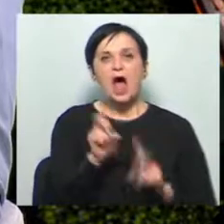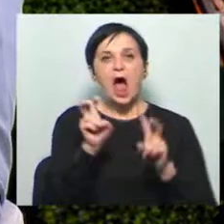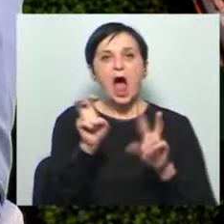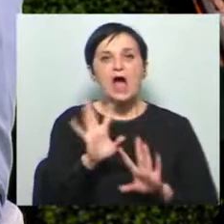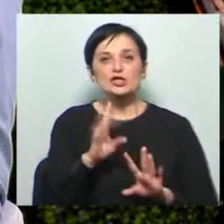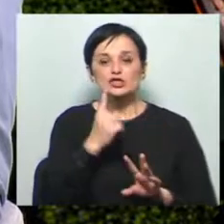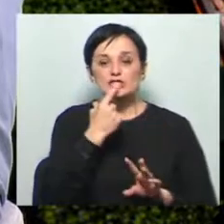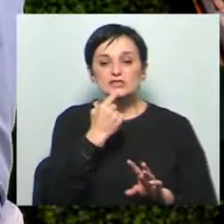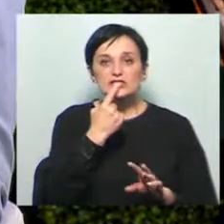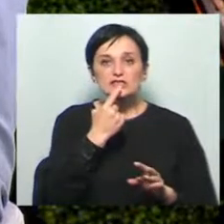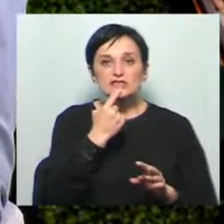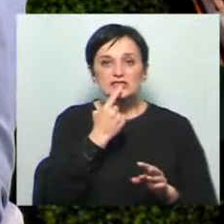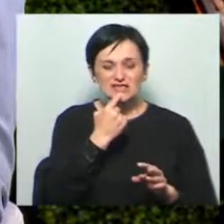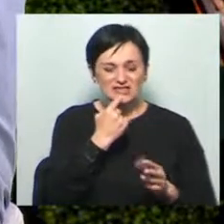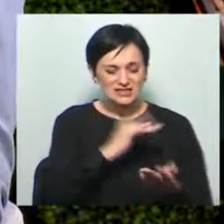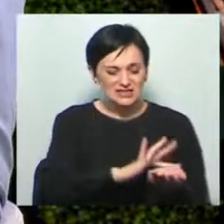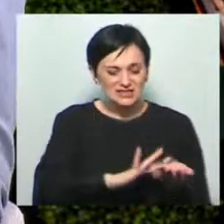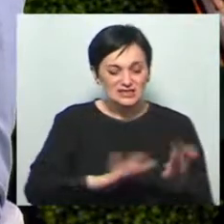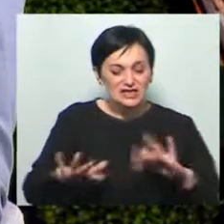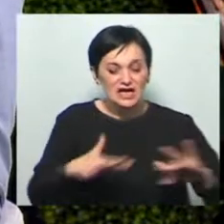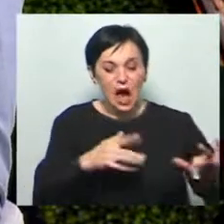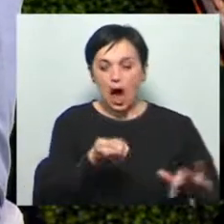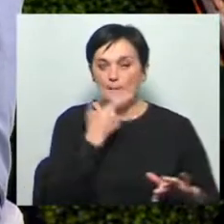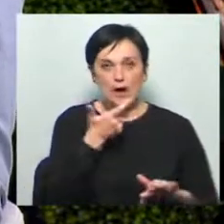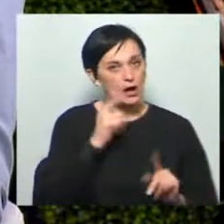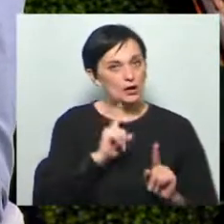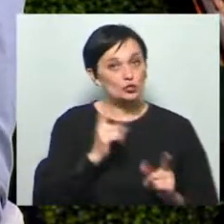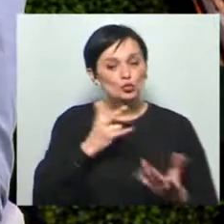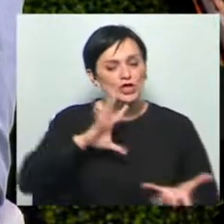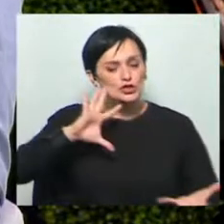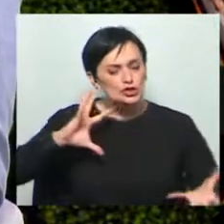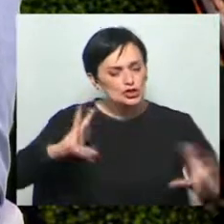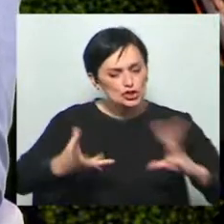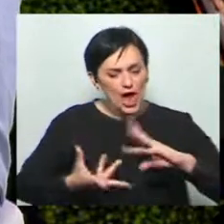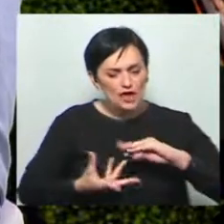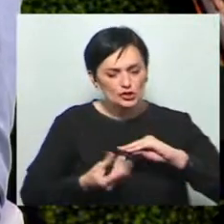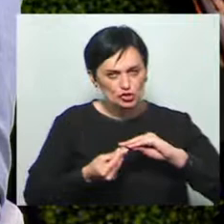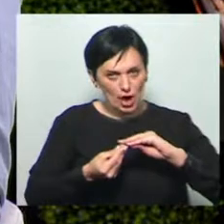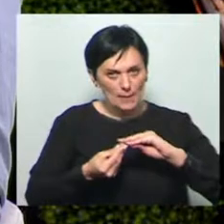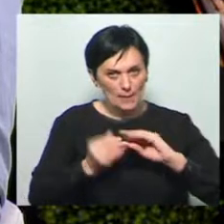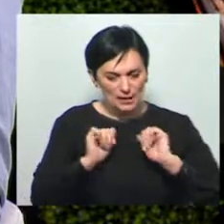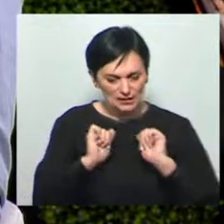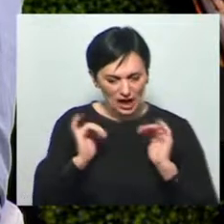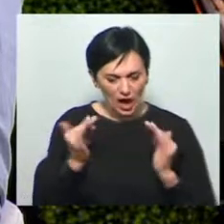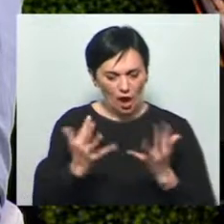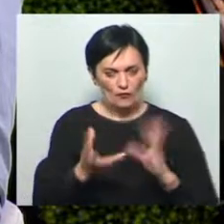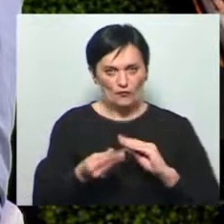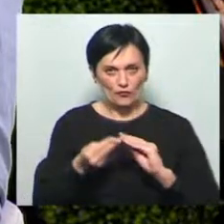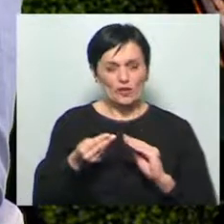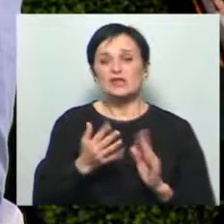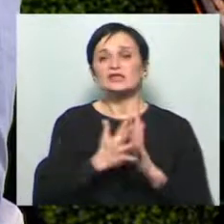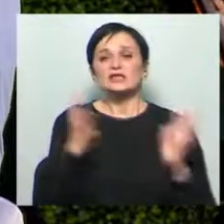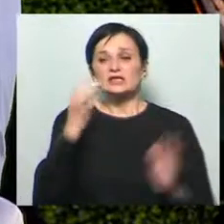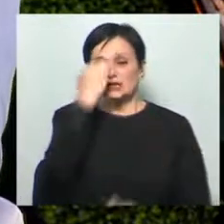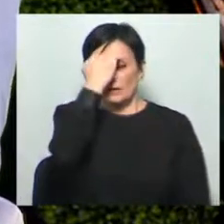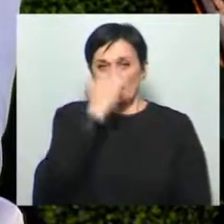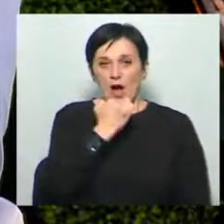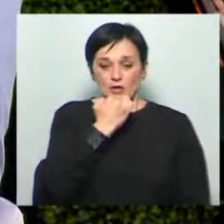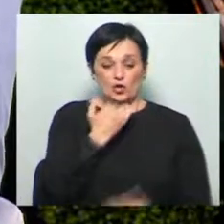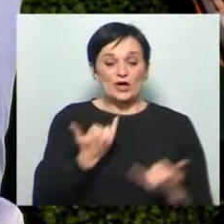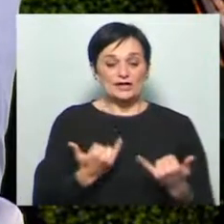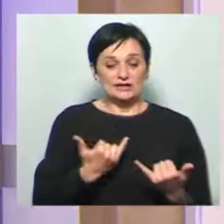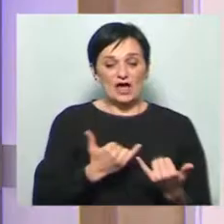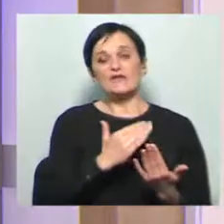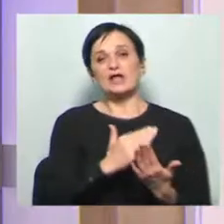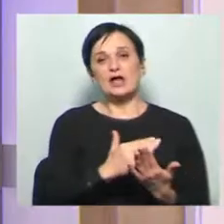სისხლის გამათხალებელი საშუალებები, თუ არ მოხდება ამ ყველა ფაქტორის შეჯამება და ერთად თავმოყრა. დიდი მადლობა ლევან